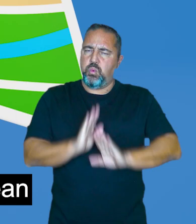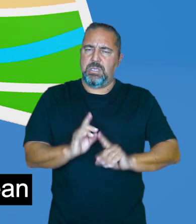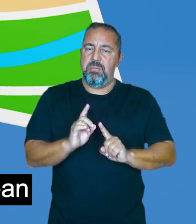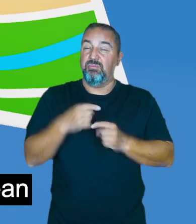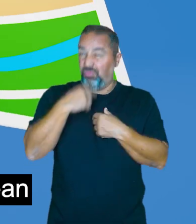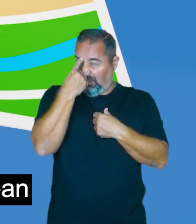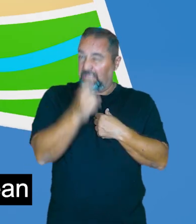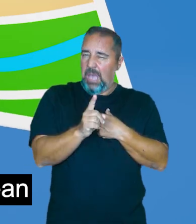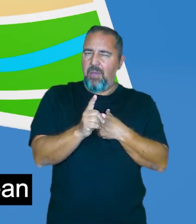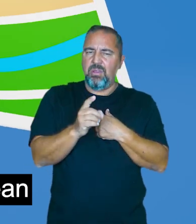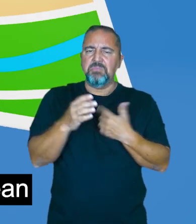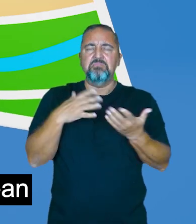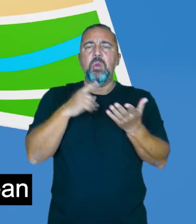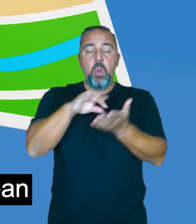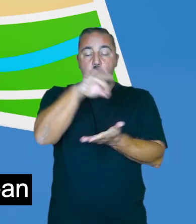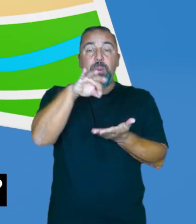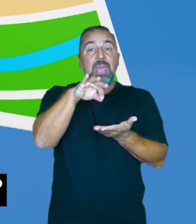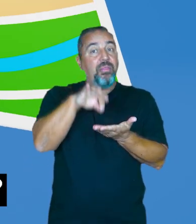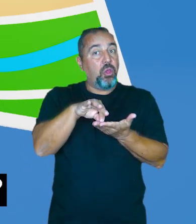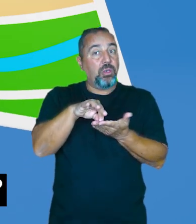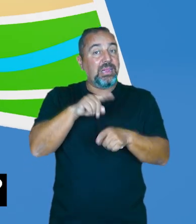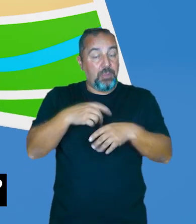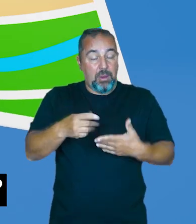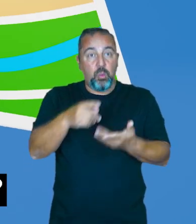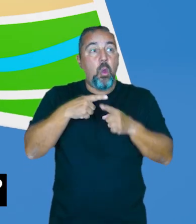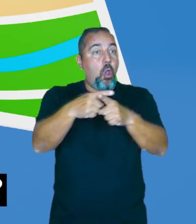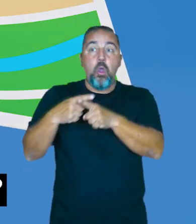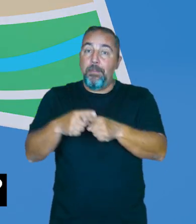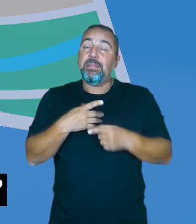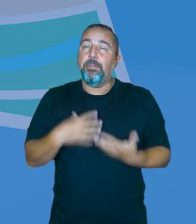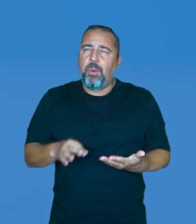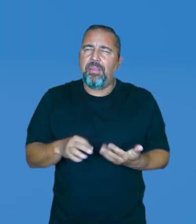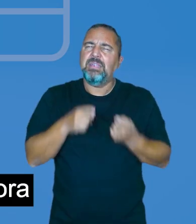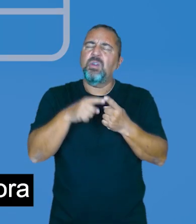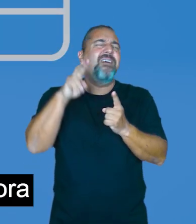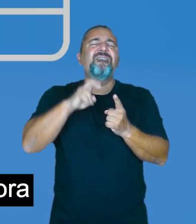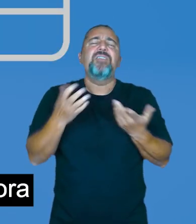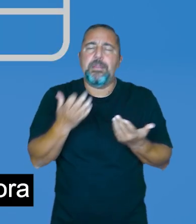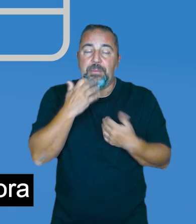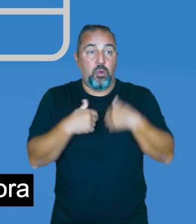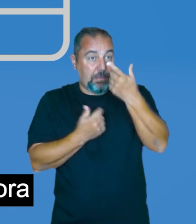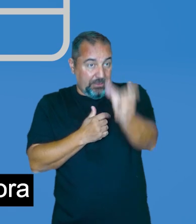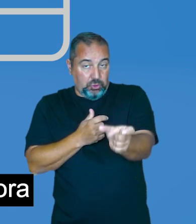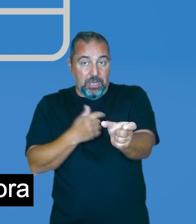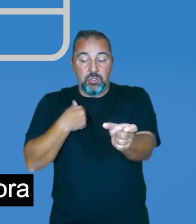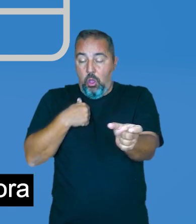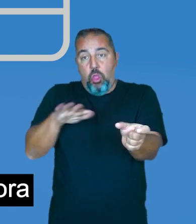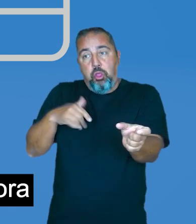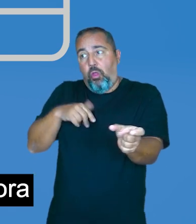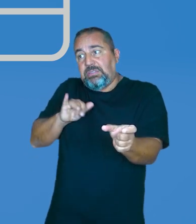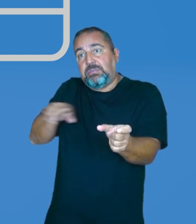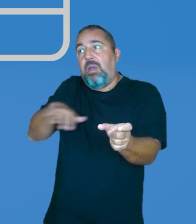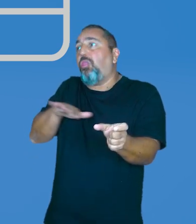Azkenik, ba altzenekien, denbora errealean partekatu dezakezula zure kokapena. Funtzio honek, beste pertsona